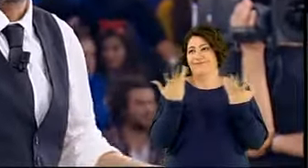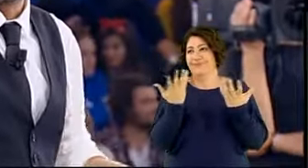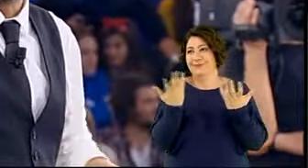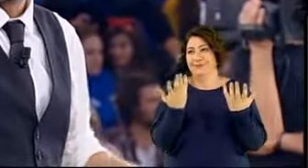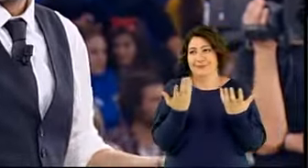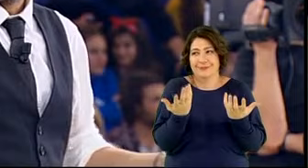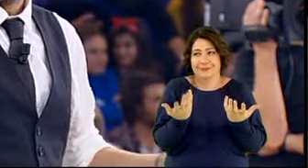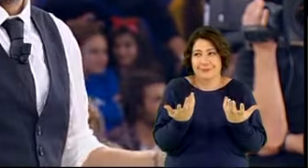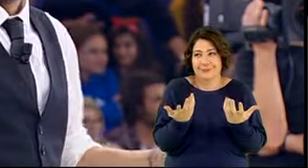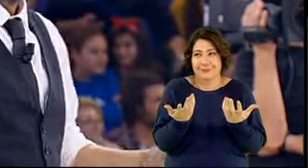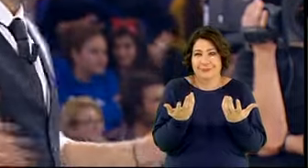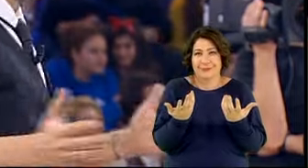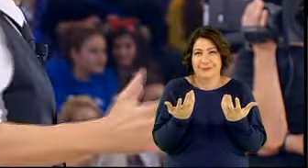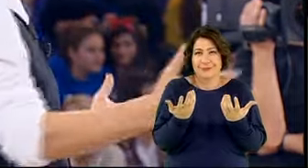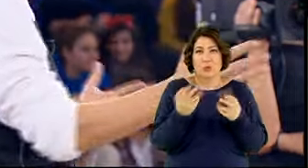şeyci.